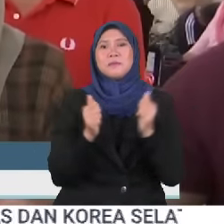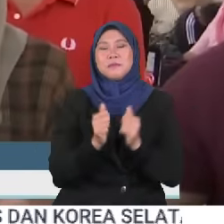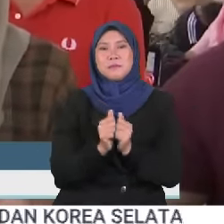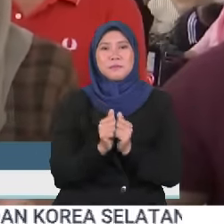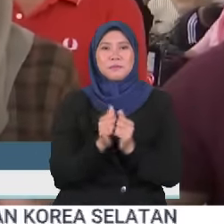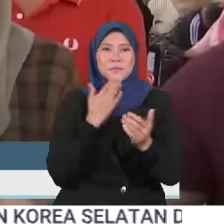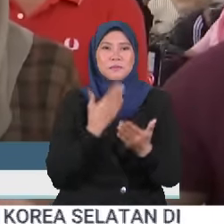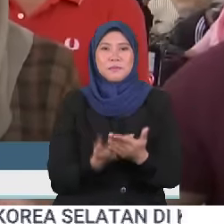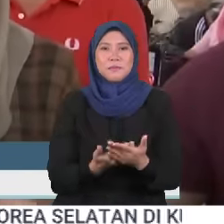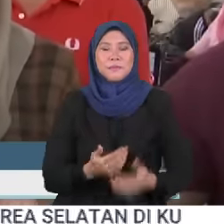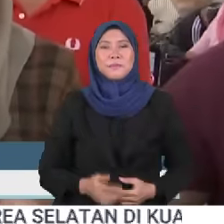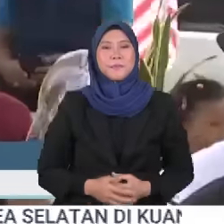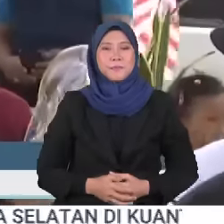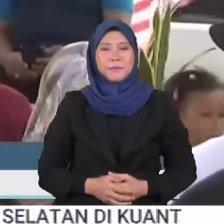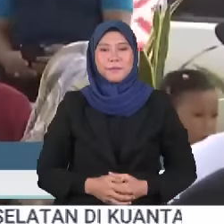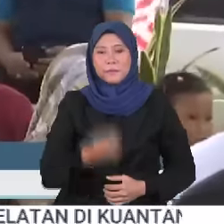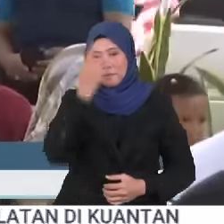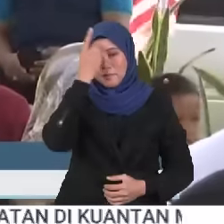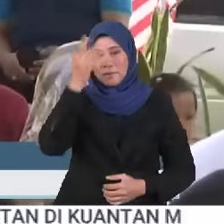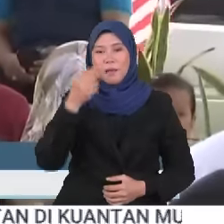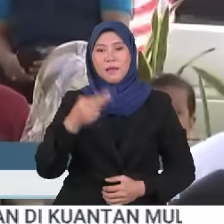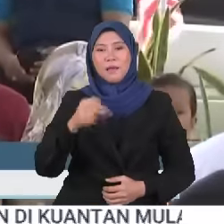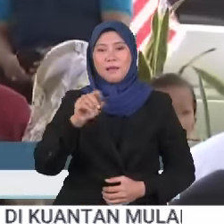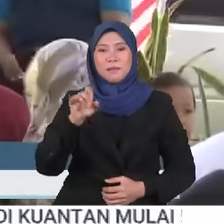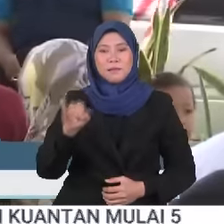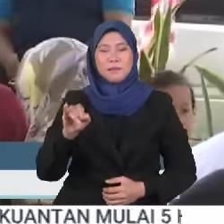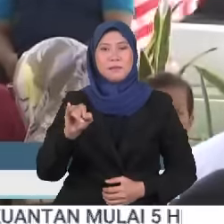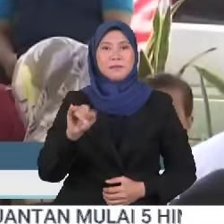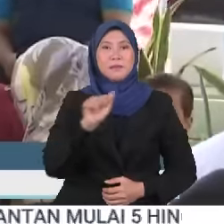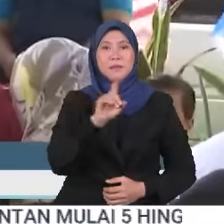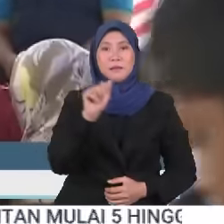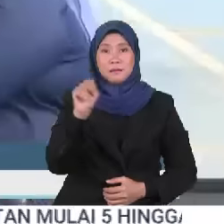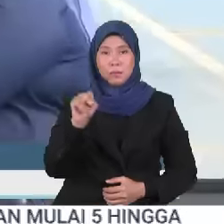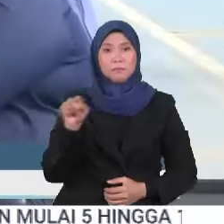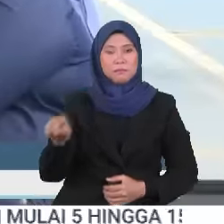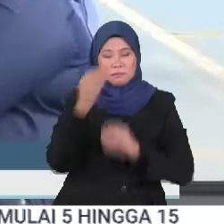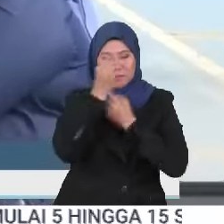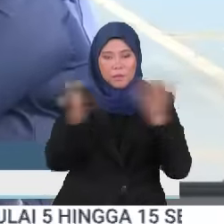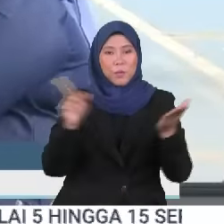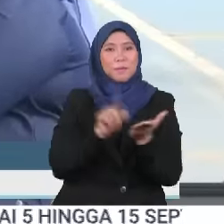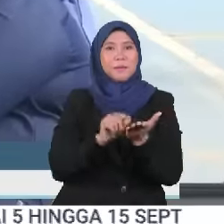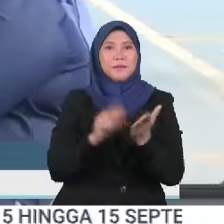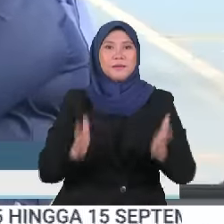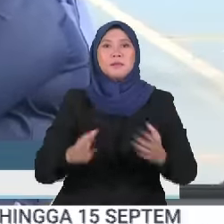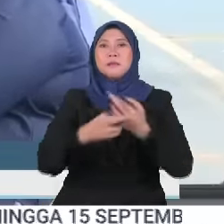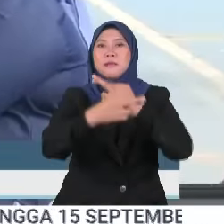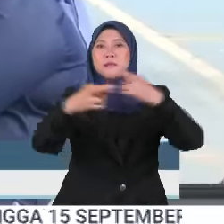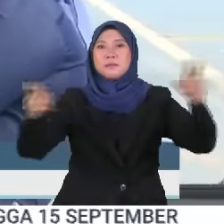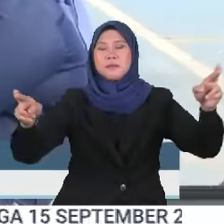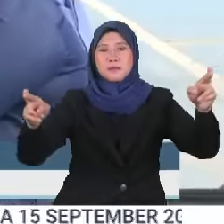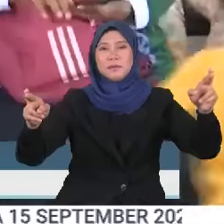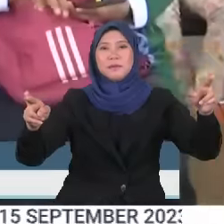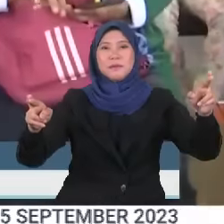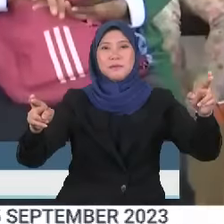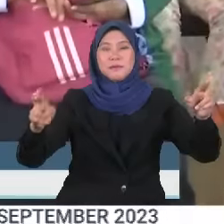baik dan Suryadi yang juga Adun Tanjung Batu ditemui pemerintah selepas merasmikan sambutan hari merdeka